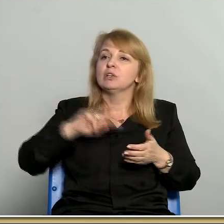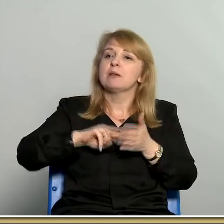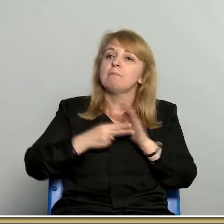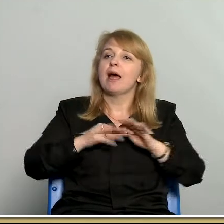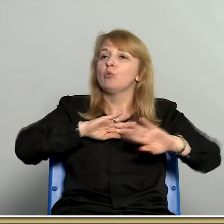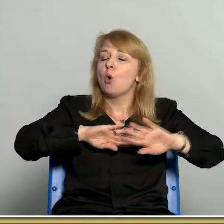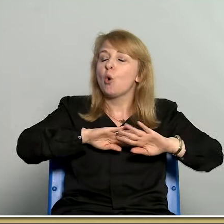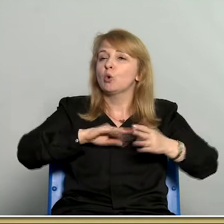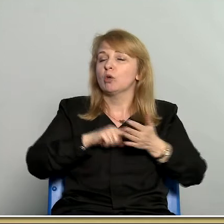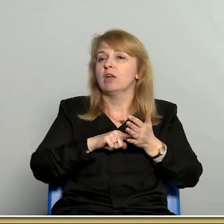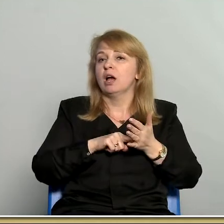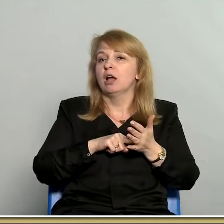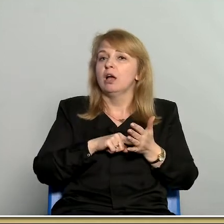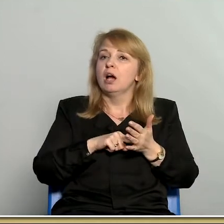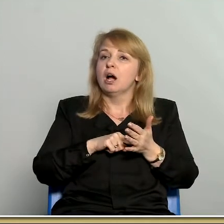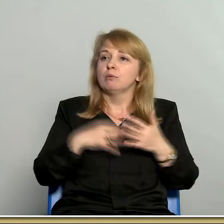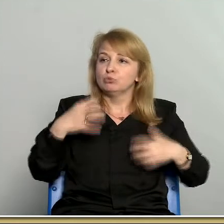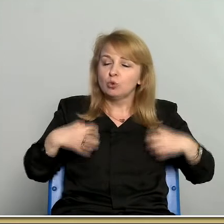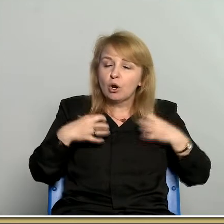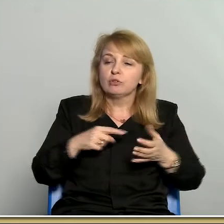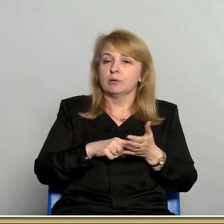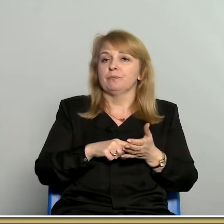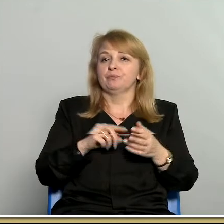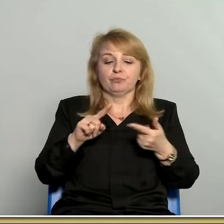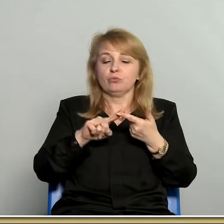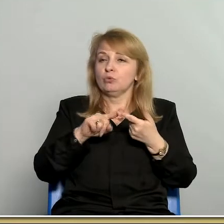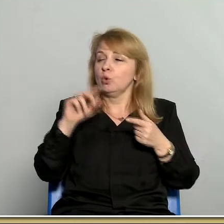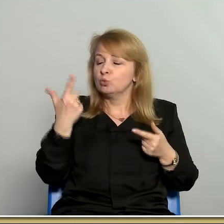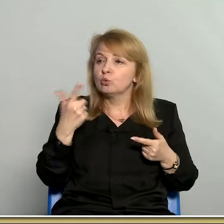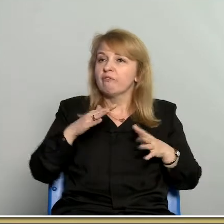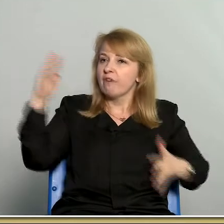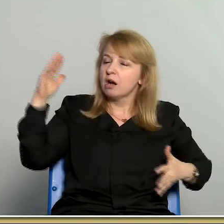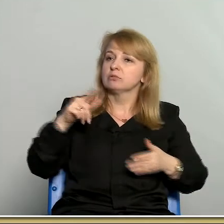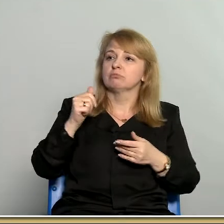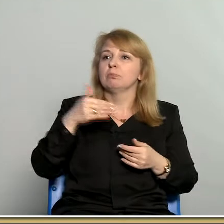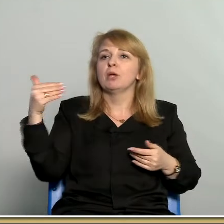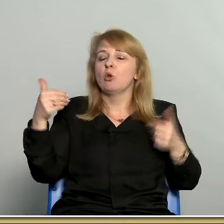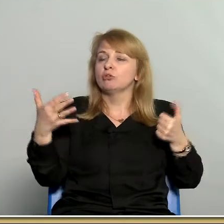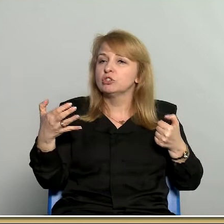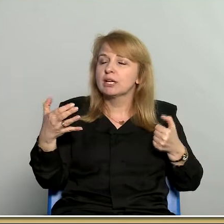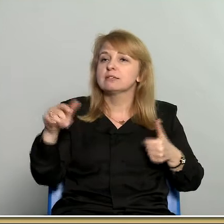ochrony dla obszarów cennych przyrodniczo. Drugi troszeczkę większy, kwota 1 600